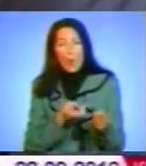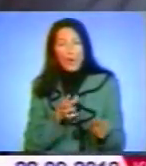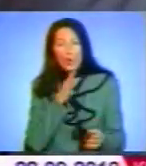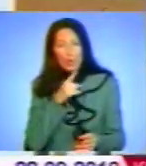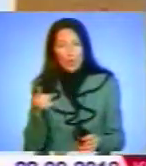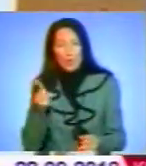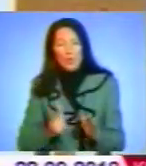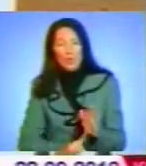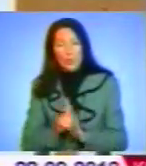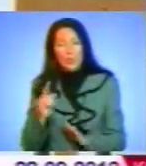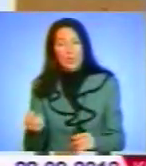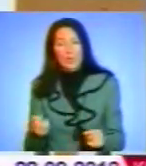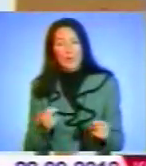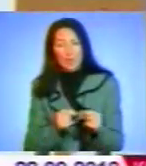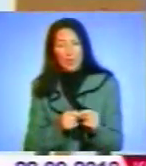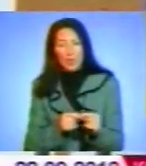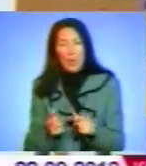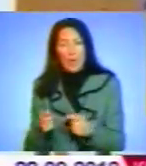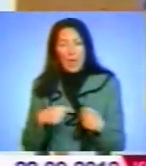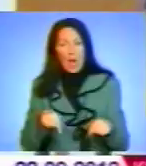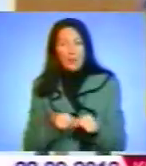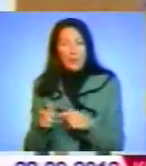Степанова. Галузь підготовлена на